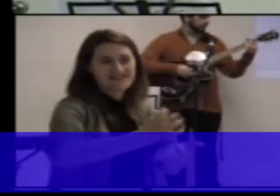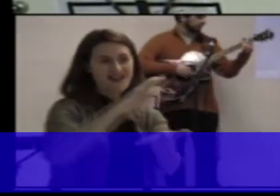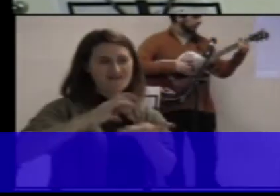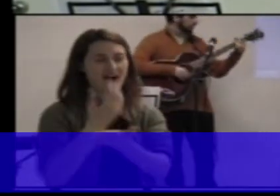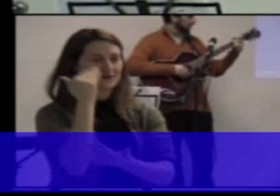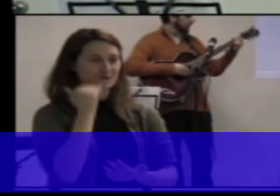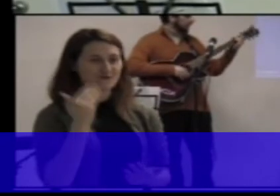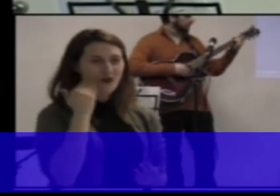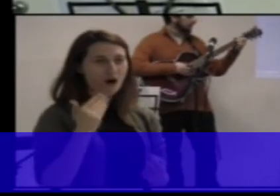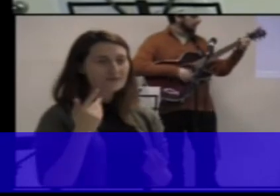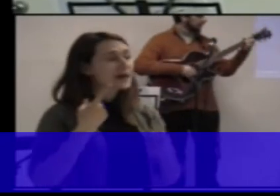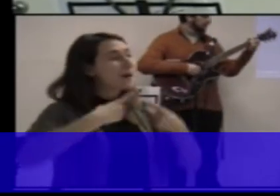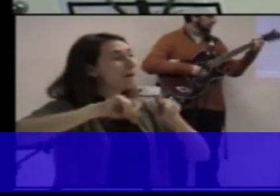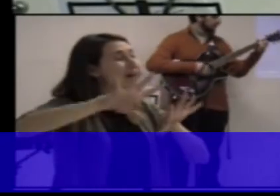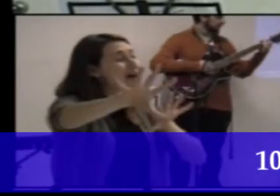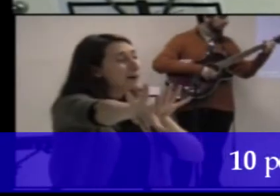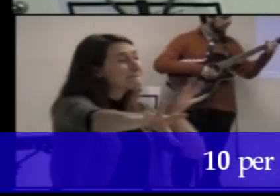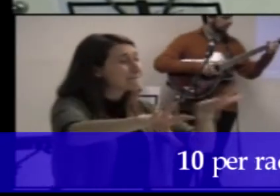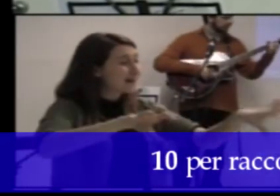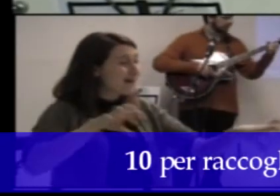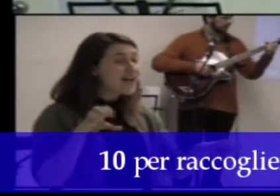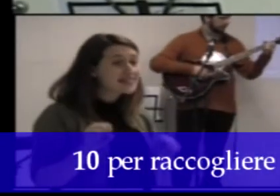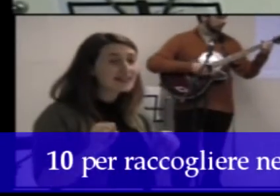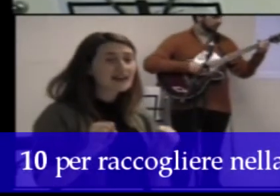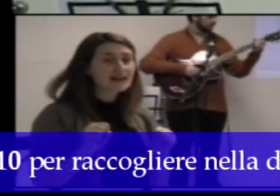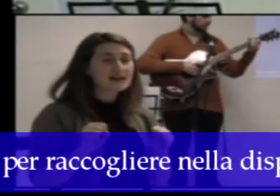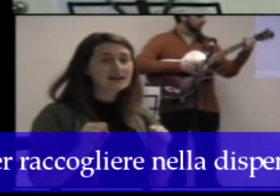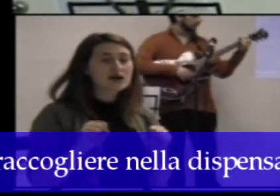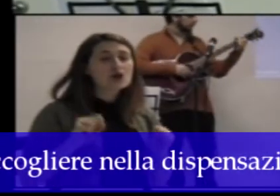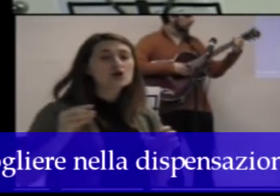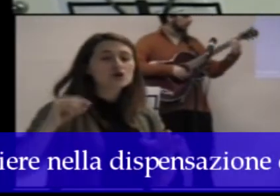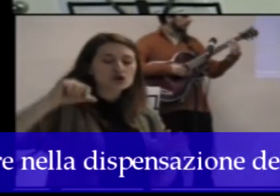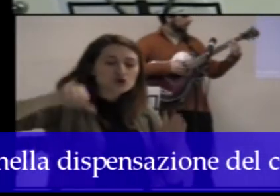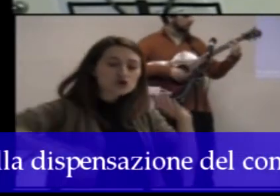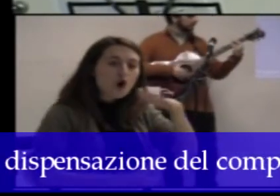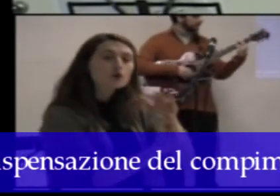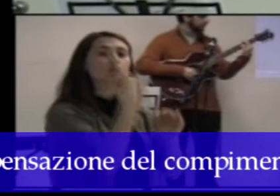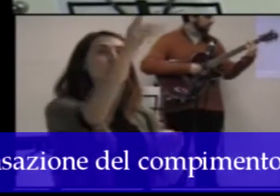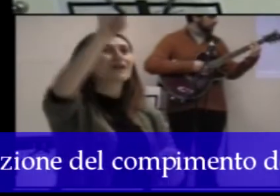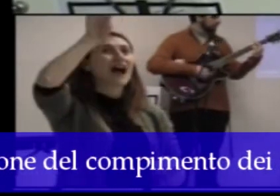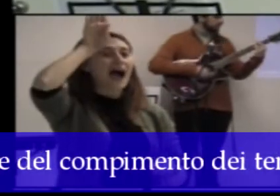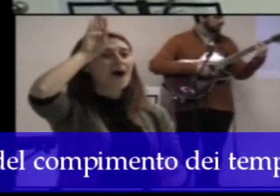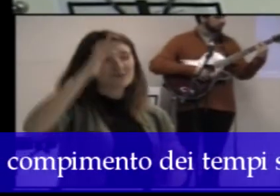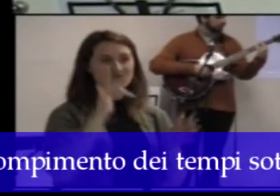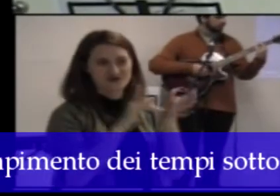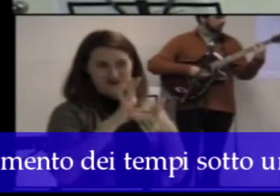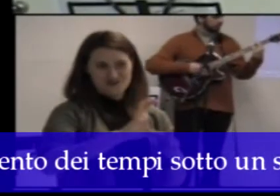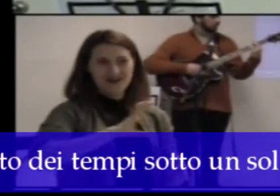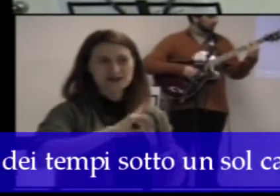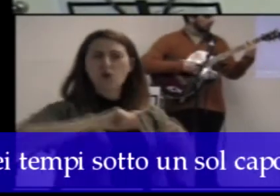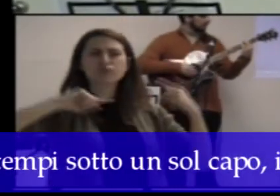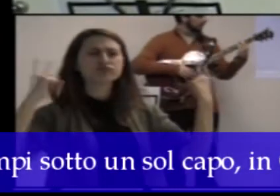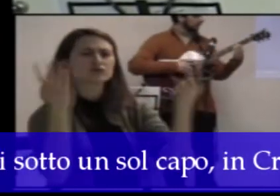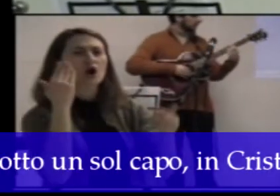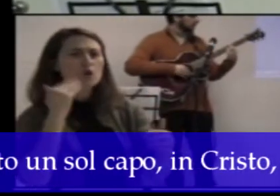per raccogliere nella dispensazione del compimento dei tempi sotto un solo capo in Cristo tutte le cose, tanto quelle che sono